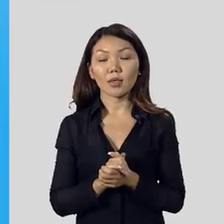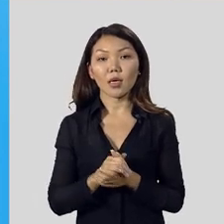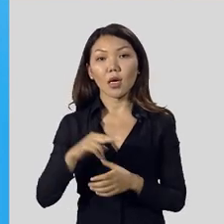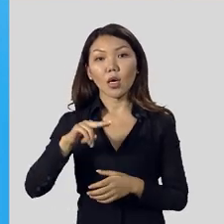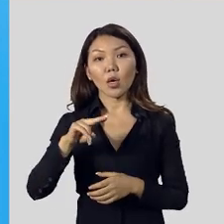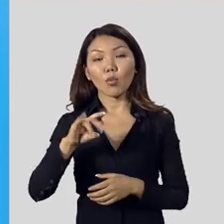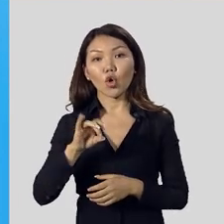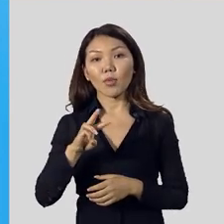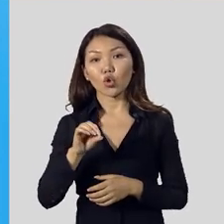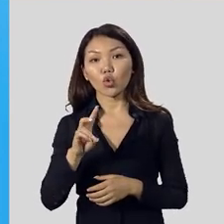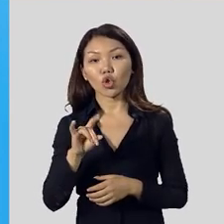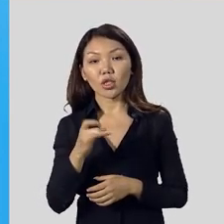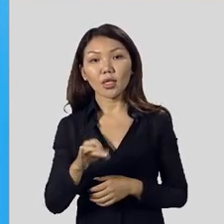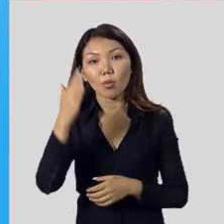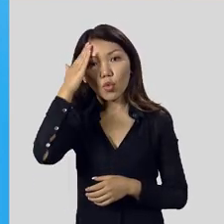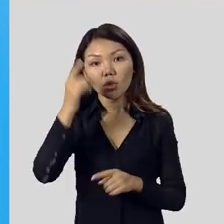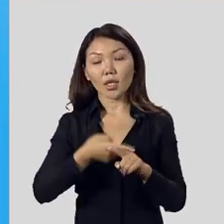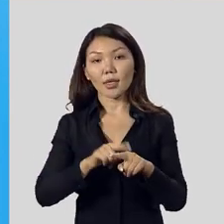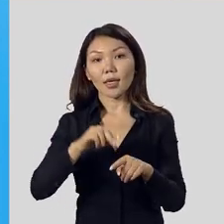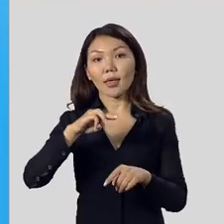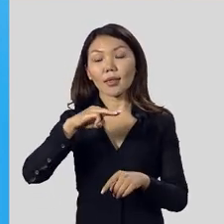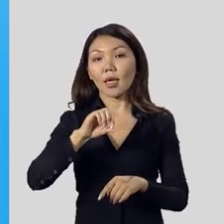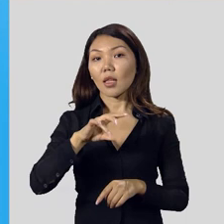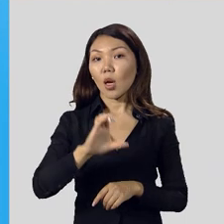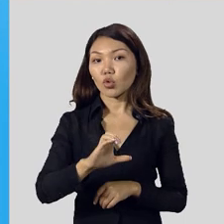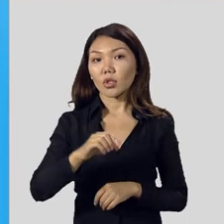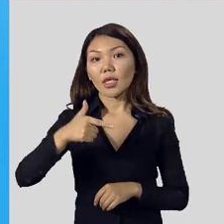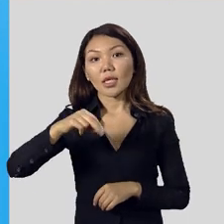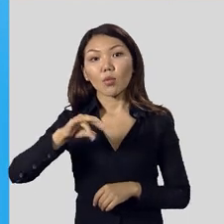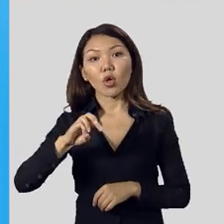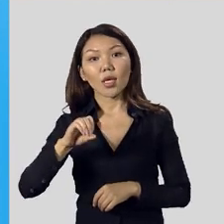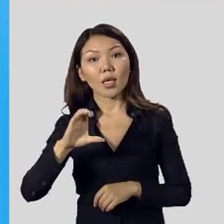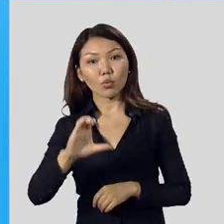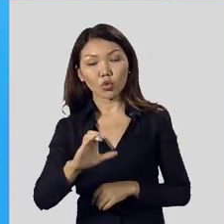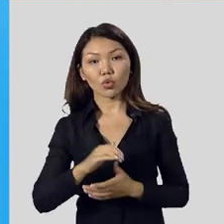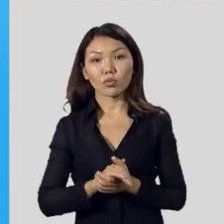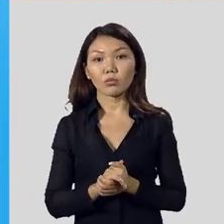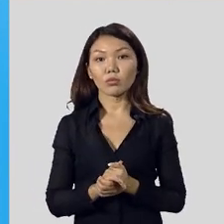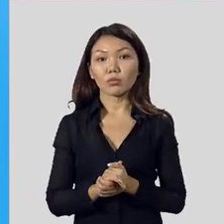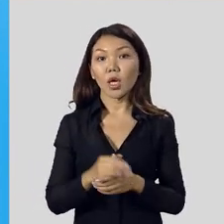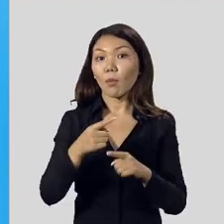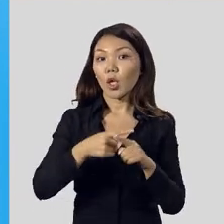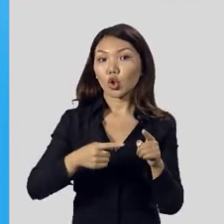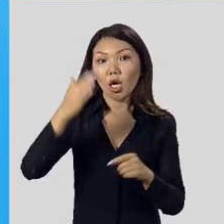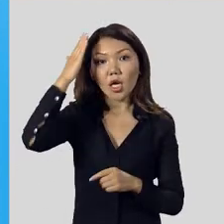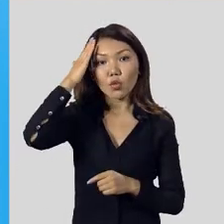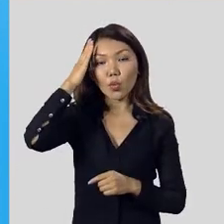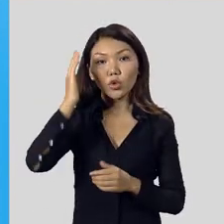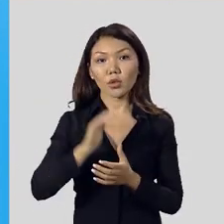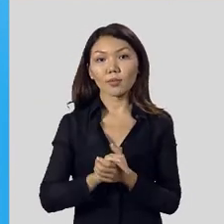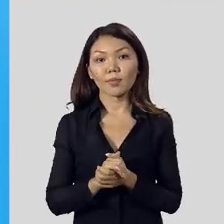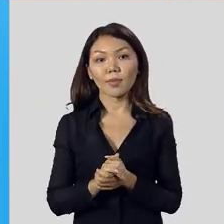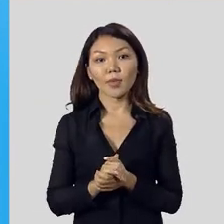Промежуточный мозг, его структуры – это таламус и гипоталамус. Полушария головного мозга